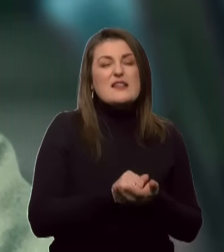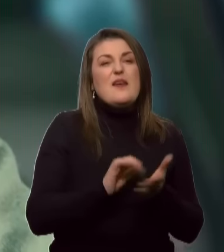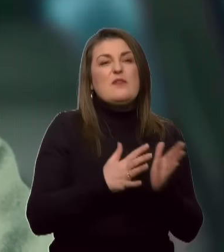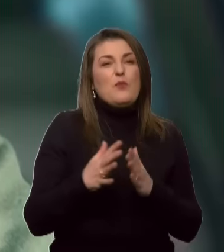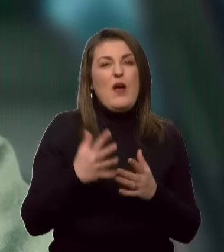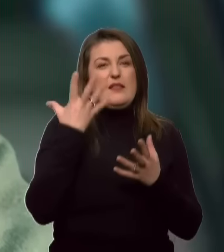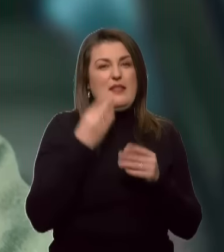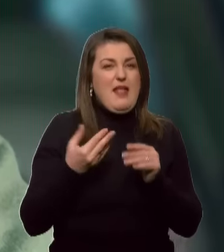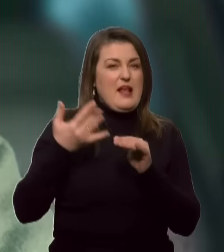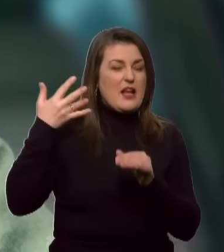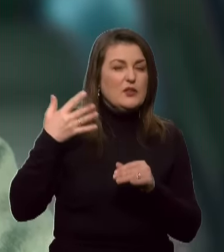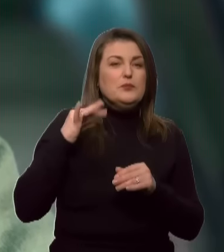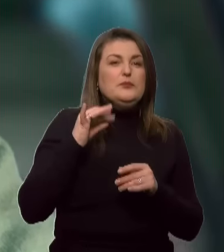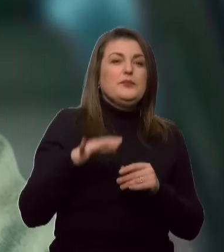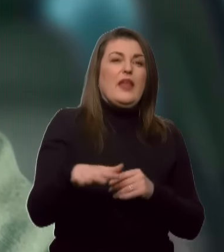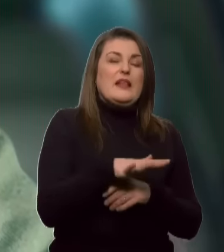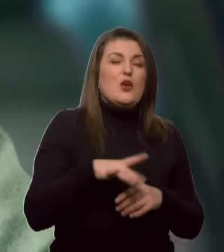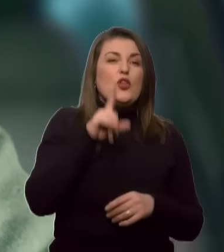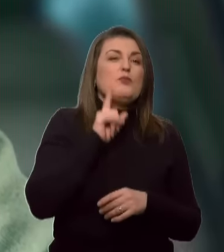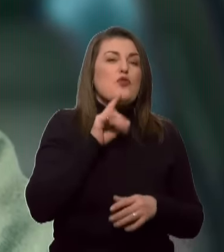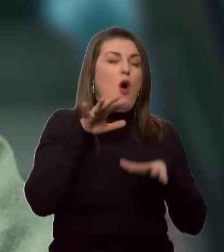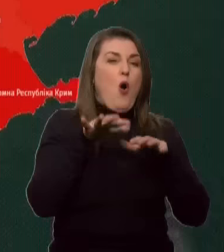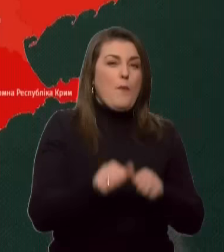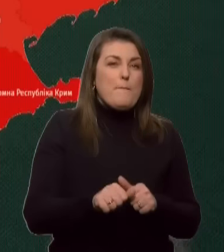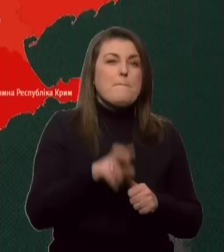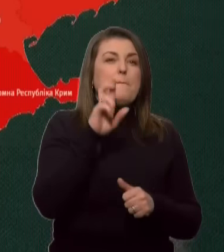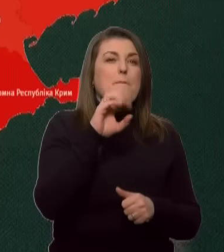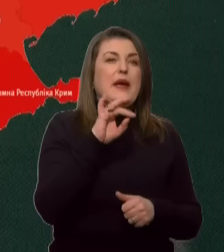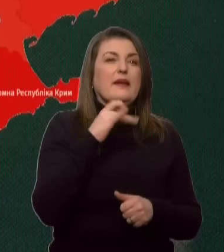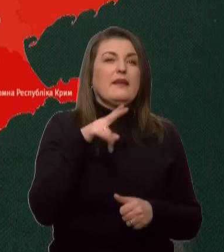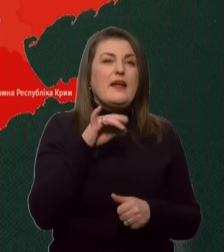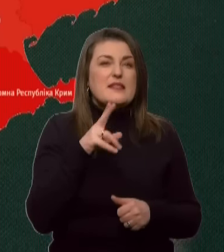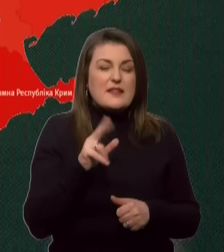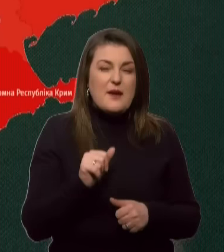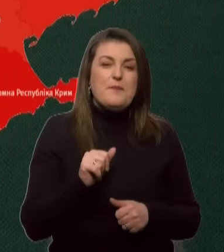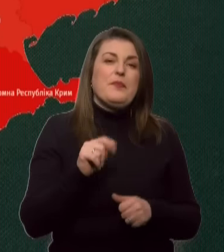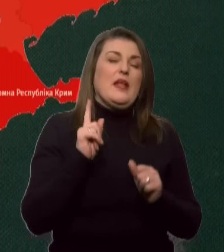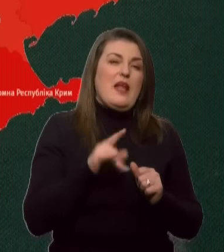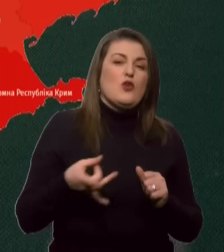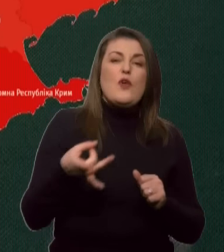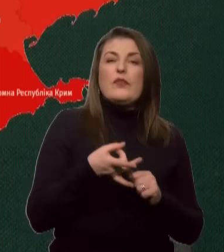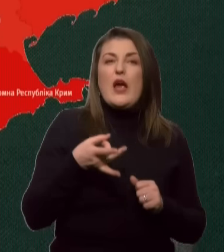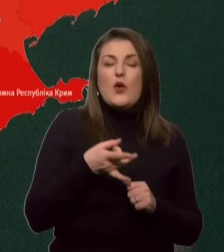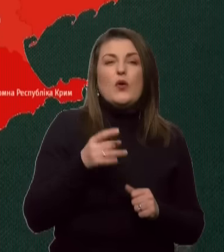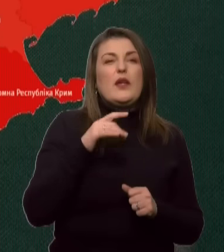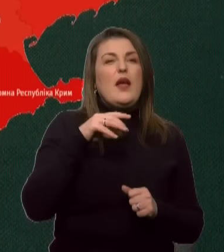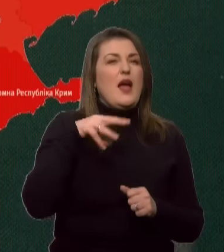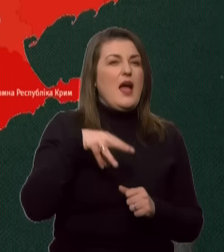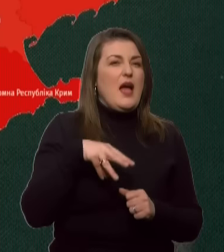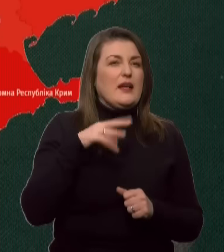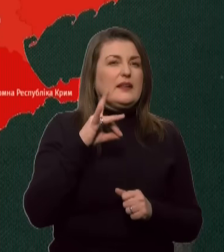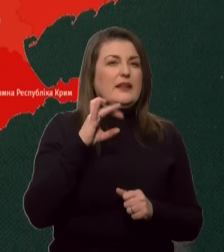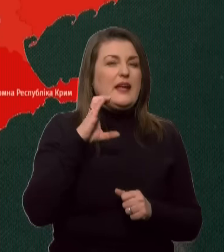днем раніше і на території тимчасово окупованого Бердянська. Також в районі РТС